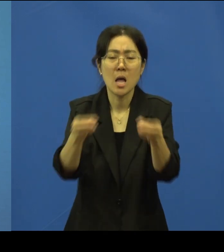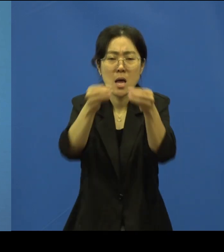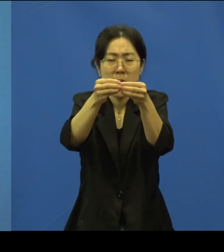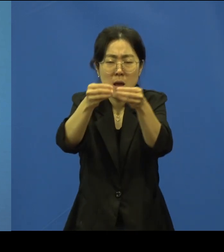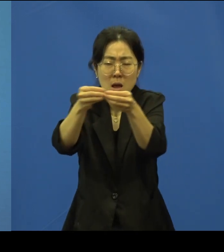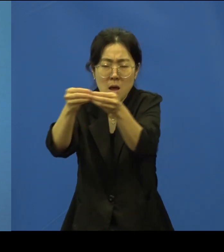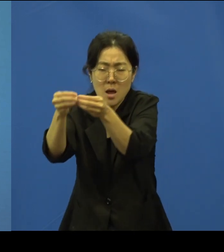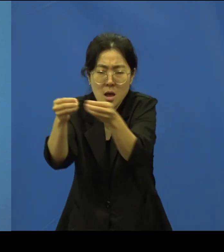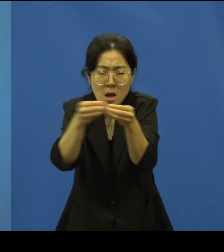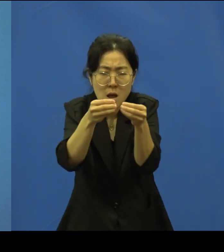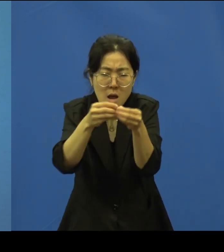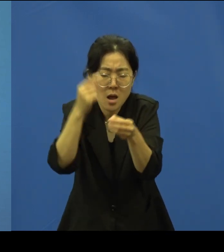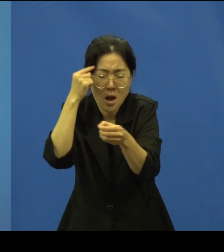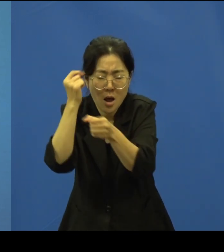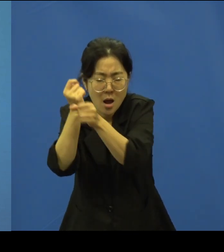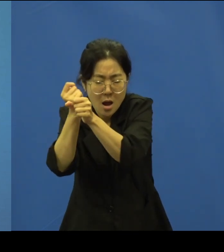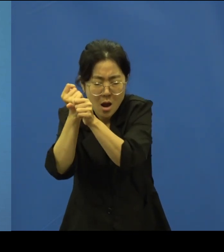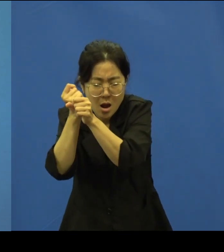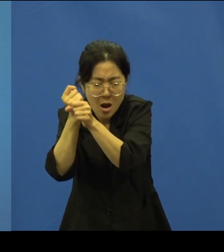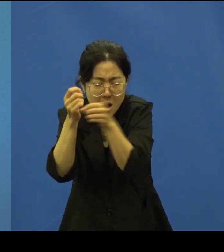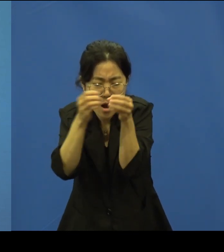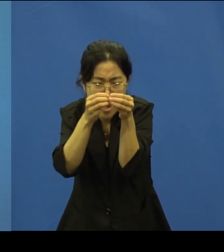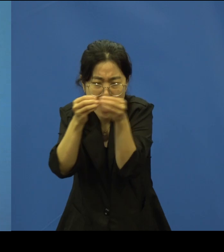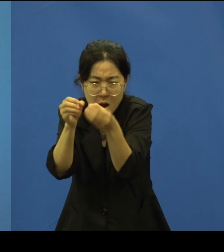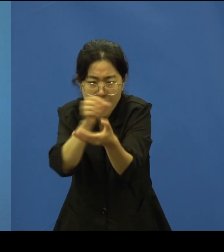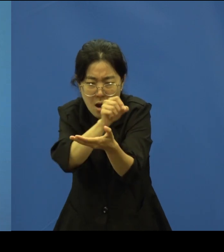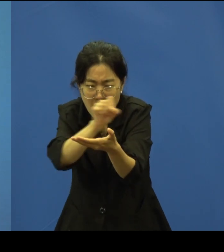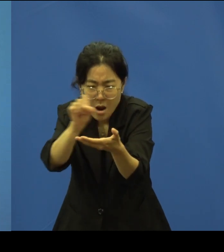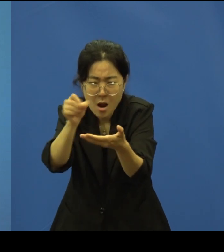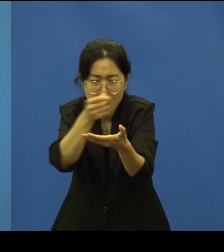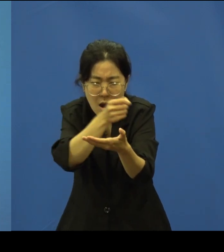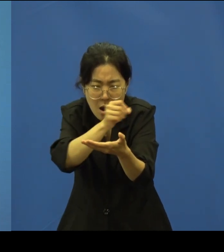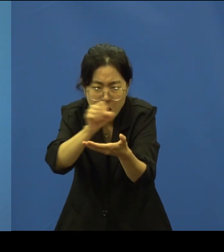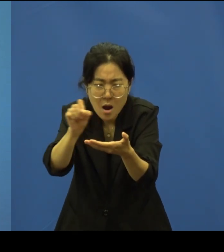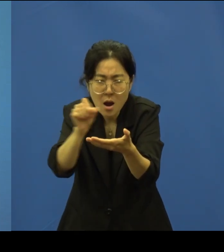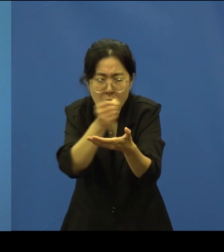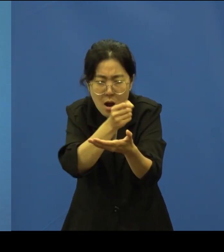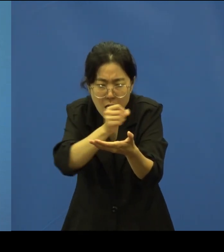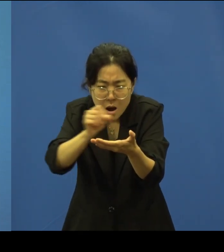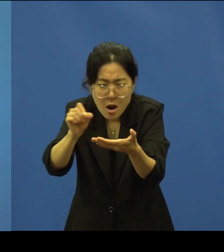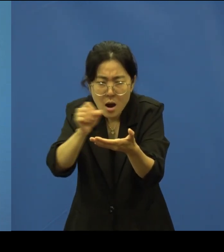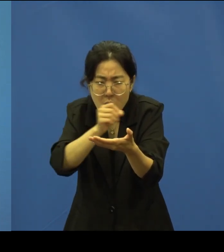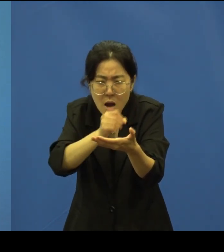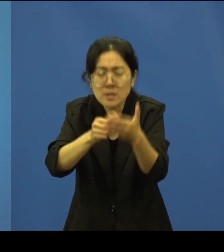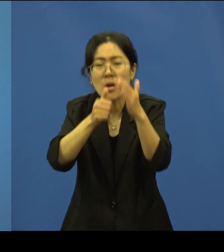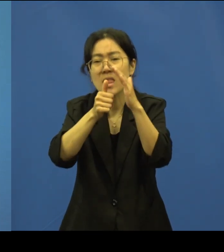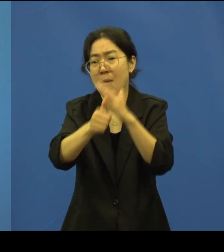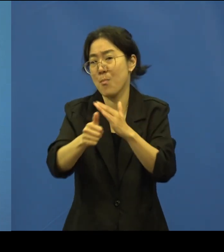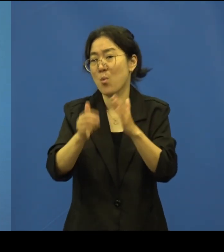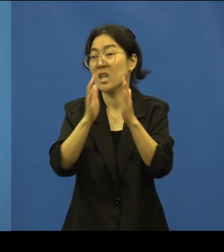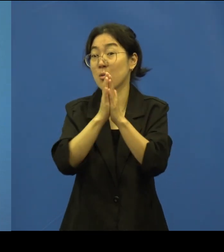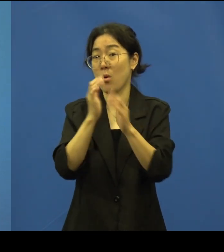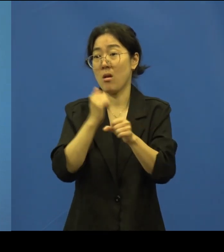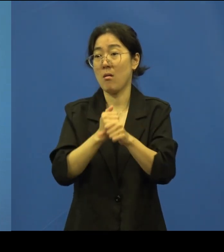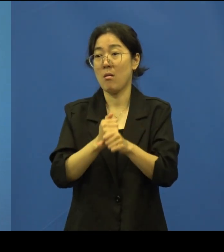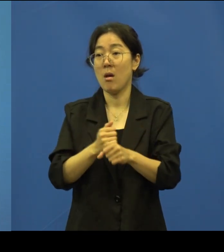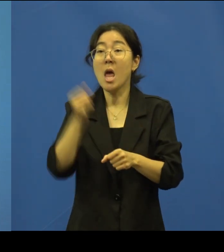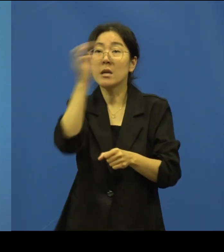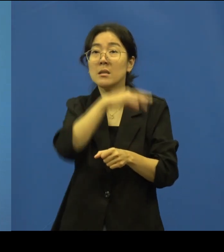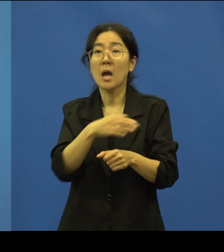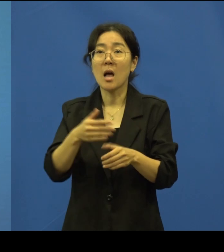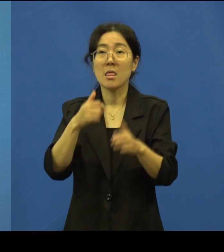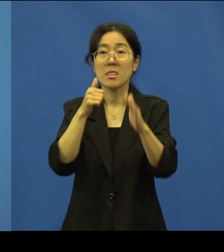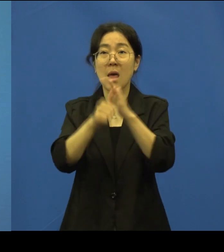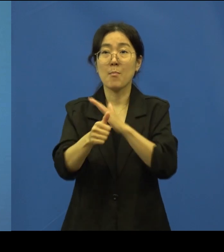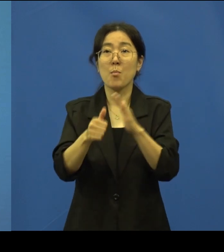하나님께 올려드릴 때 우리 모두의 마음이 함께 주님께 상달되지 않습니까? 마찬가지예요. 내가 그냥 막